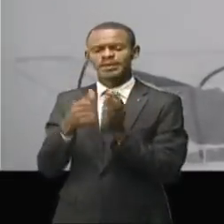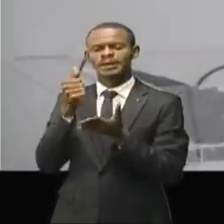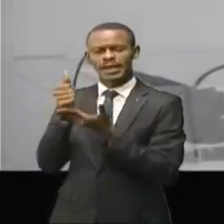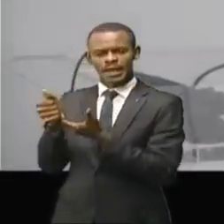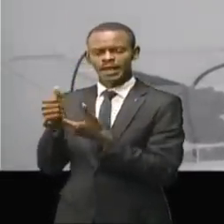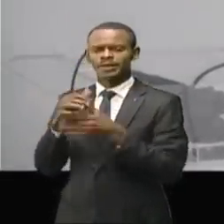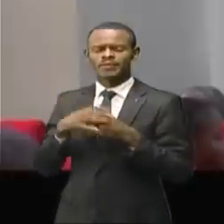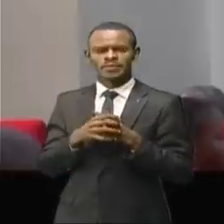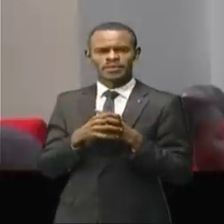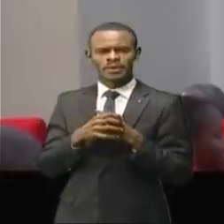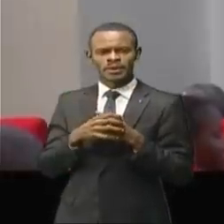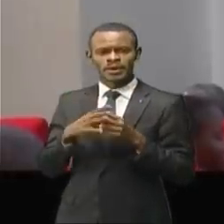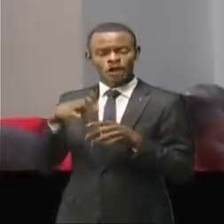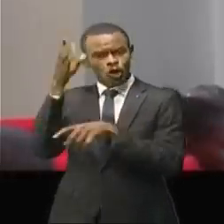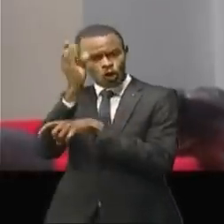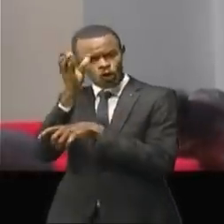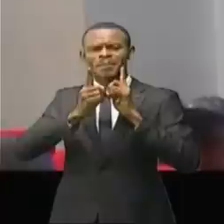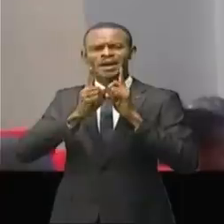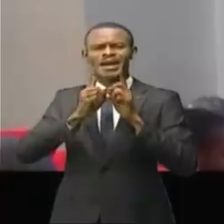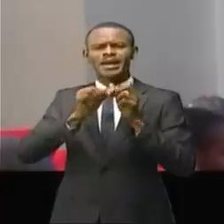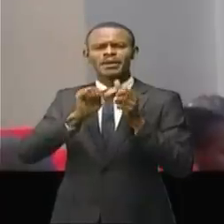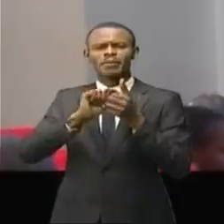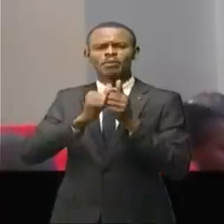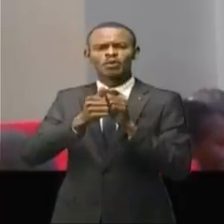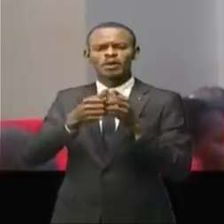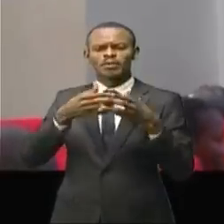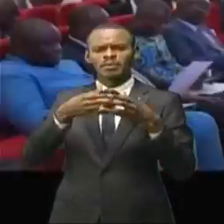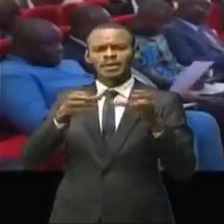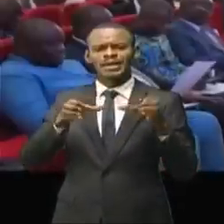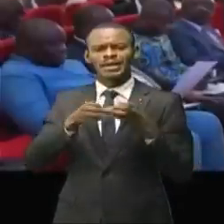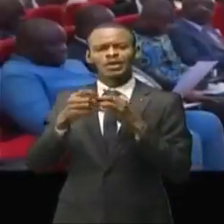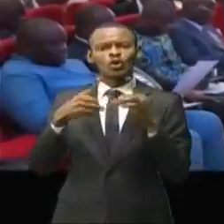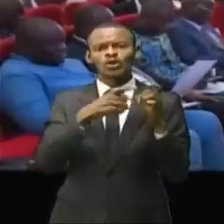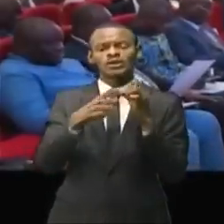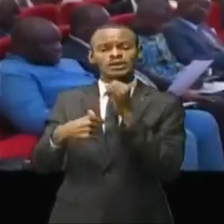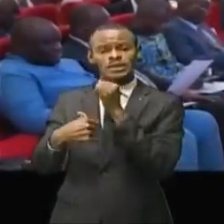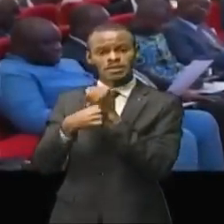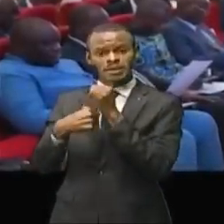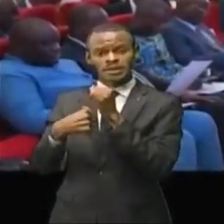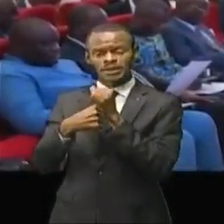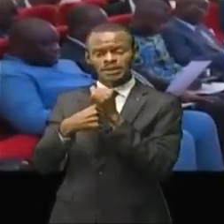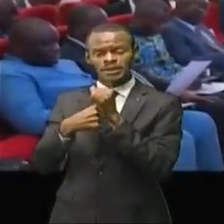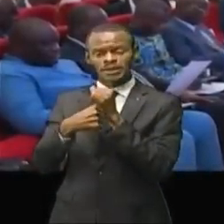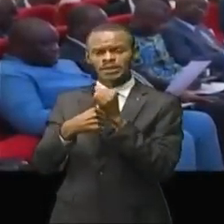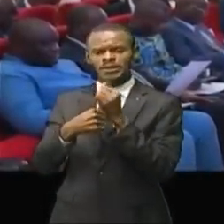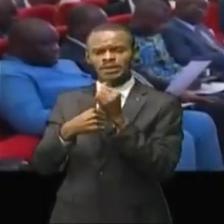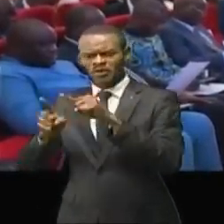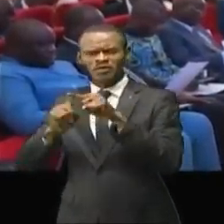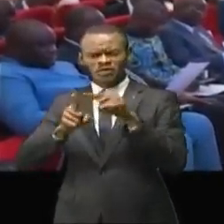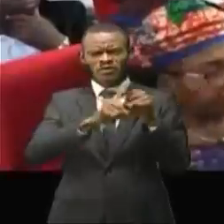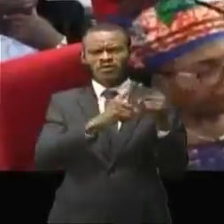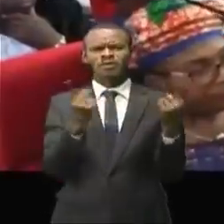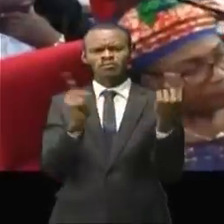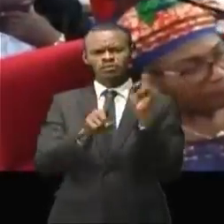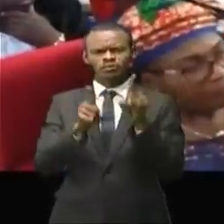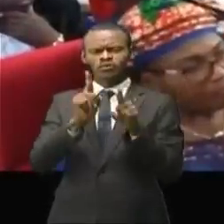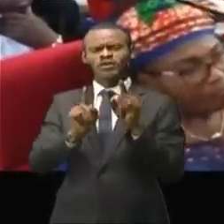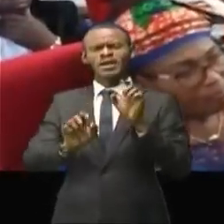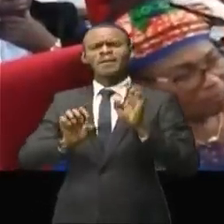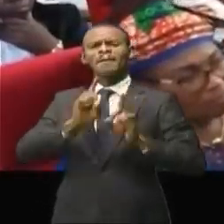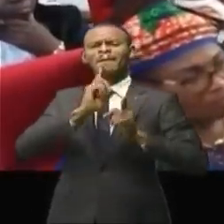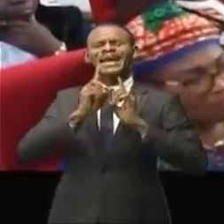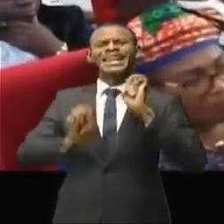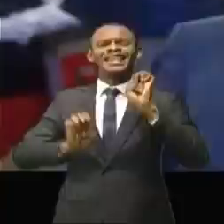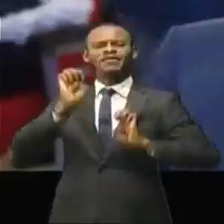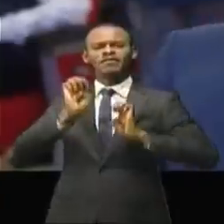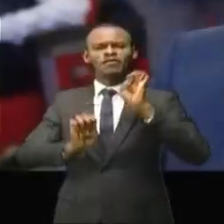acteurs humanitaires étaient également une occasion de passer en revue l'évolution des crises humanitaires en décès les financement du